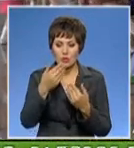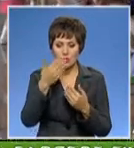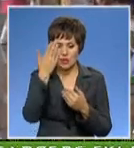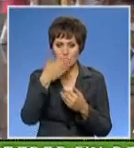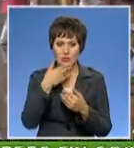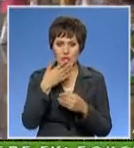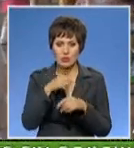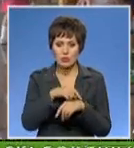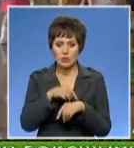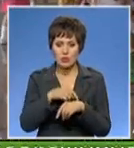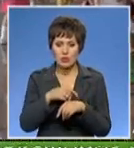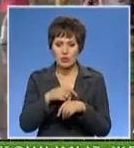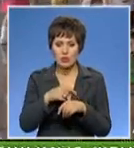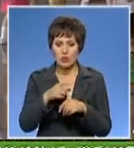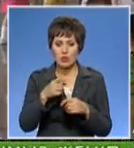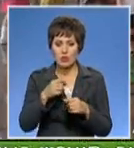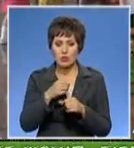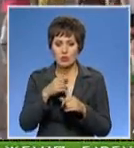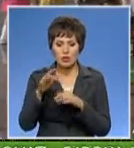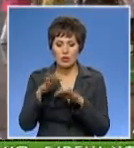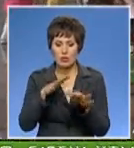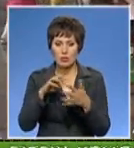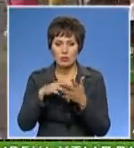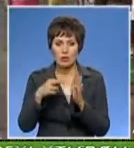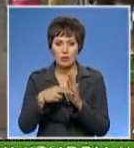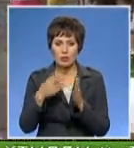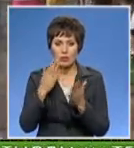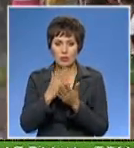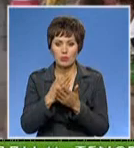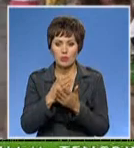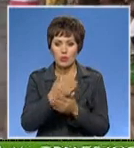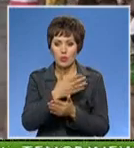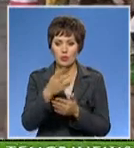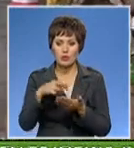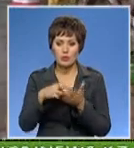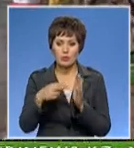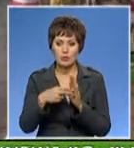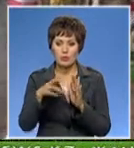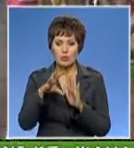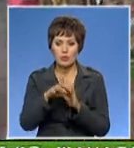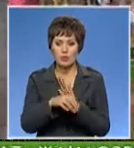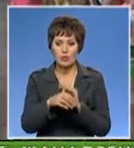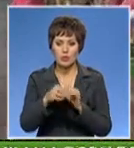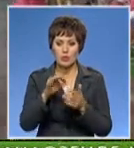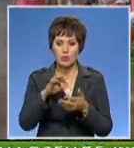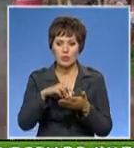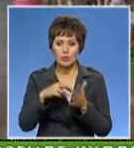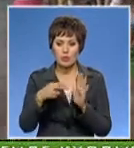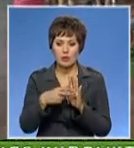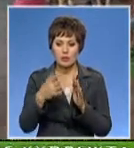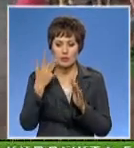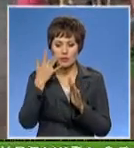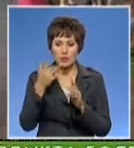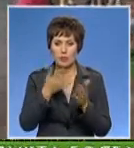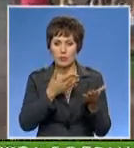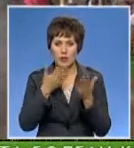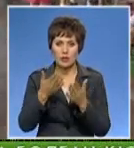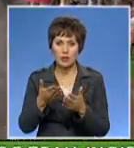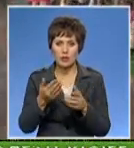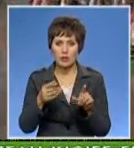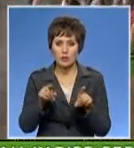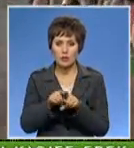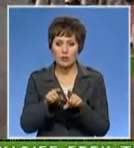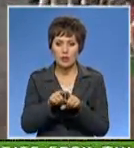мезгіліне жазғы сауықтыру іс-шараларын жоспарсын құрып отырамыз. Сол жоспар бойынша жоспардан тыс та осында шақыруларға